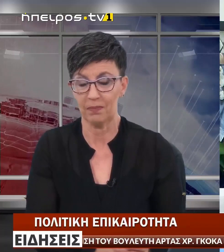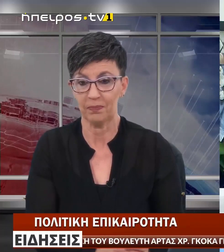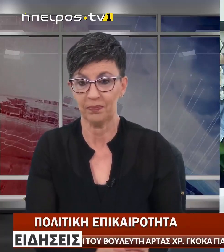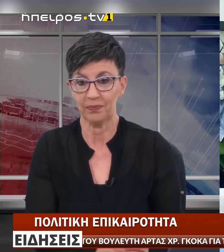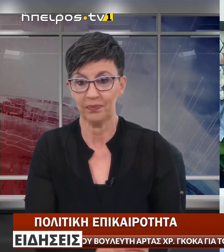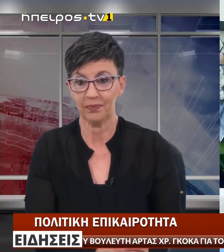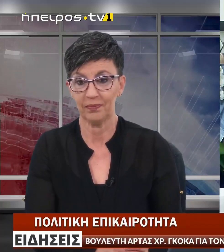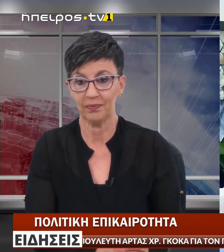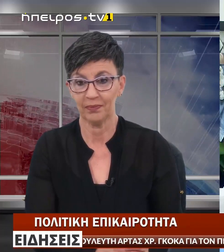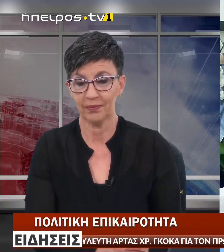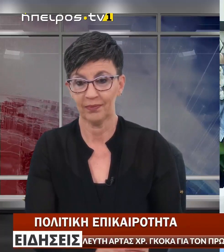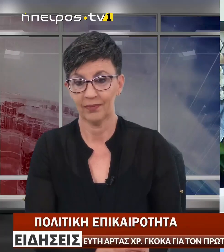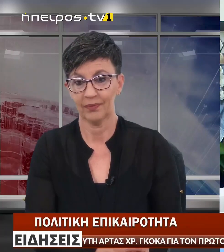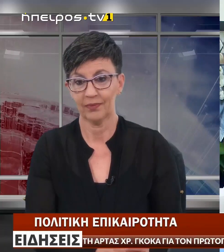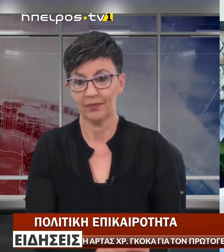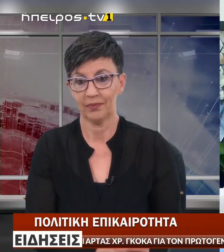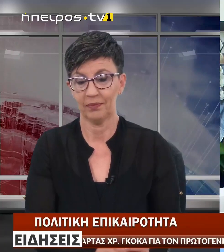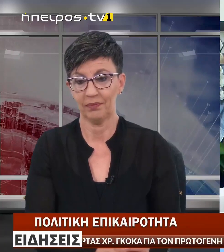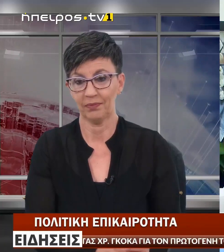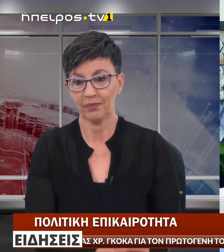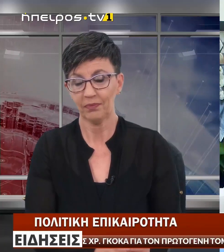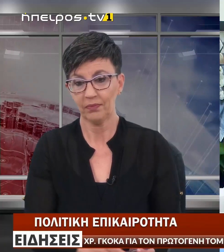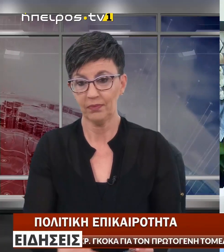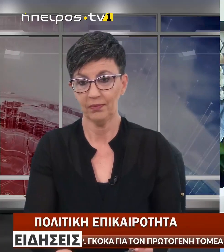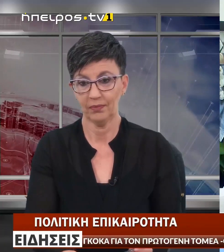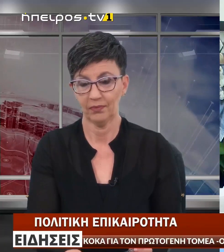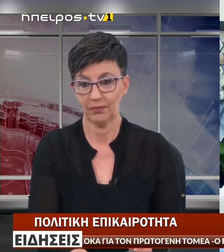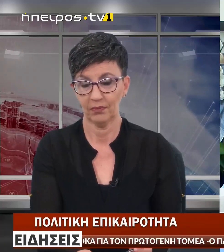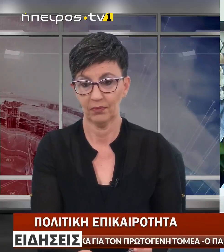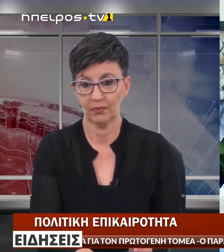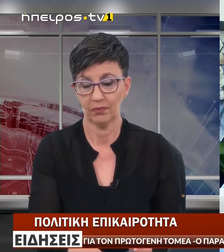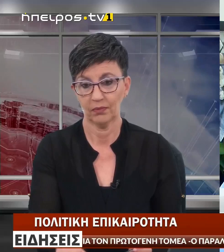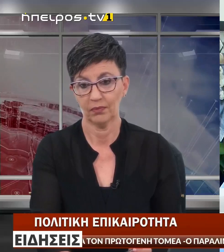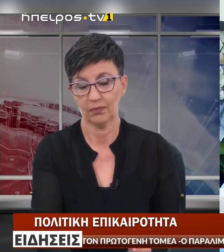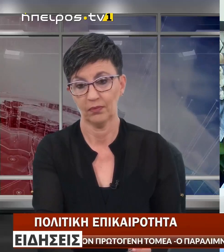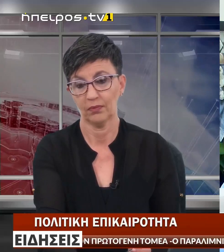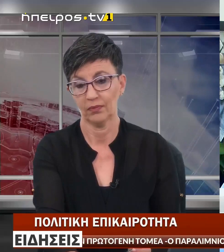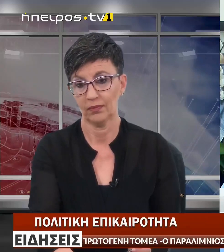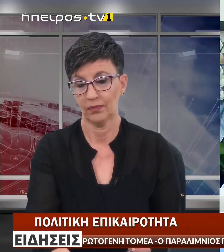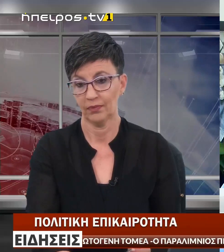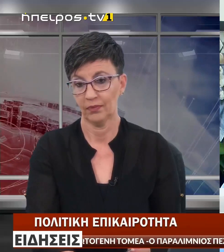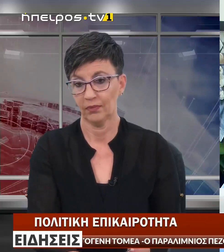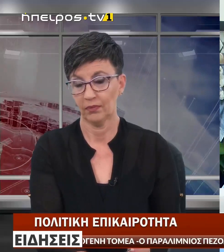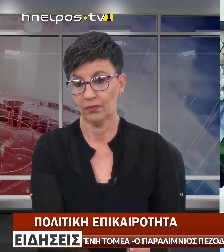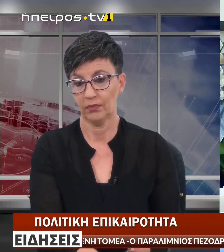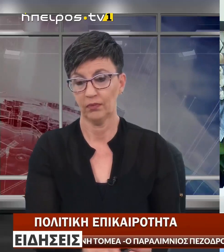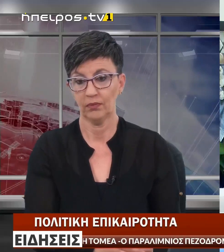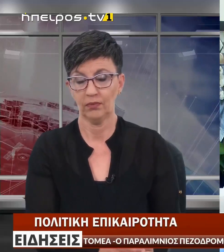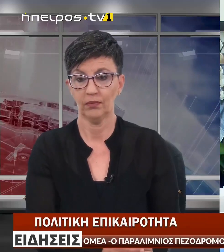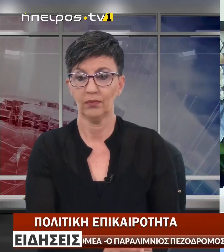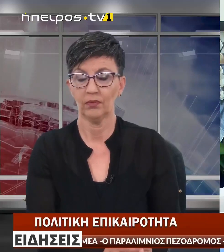ΣΥΡΙΖΑ. Κοιτάξτε να δείτε, το αφήγημα αυτό των ίσων αποστάσεων ξεκίνησε από